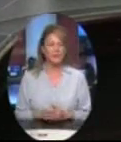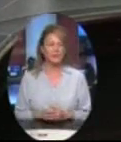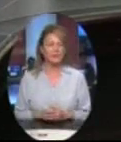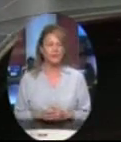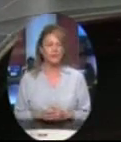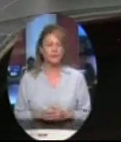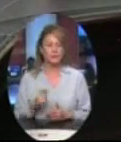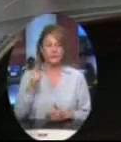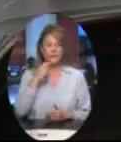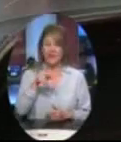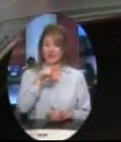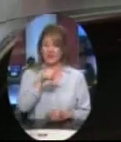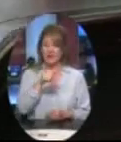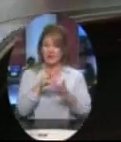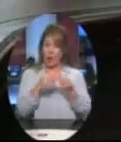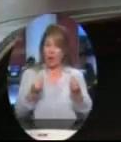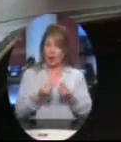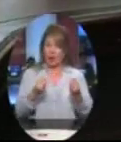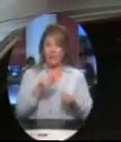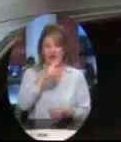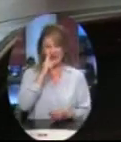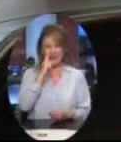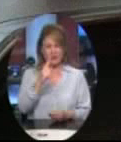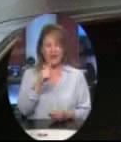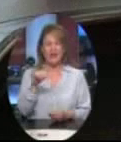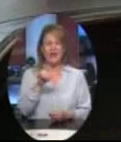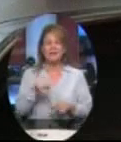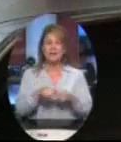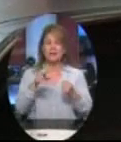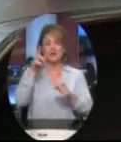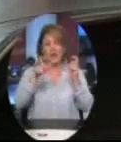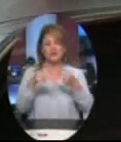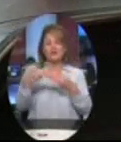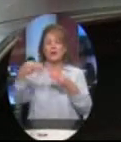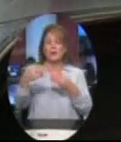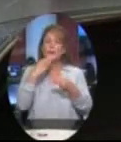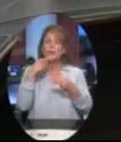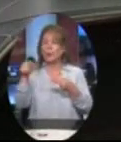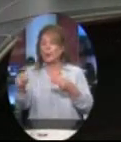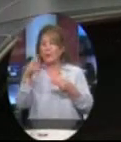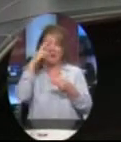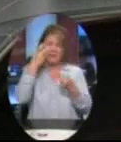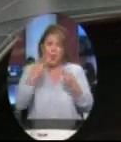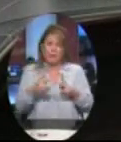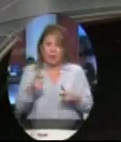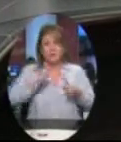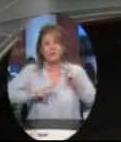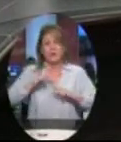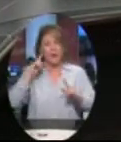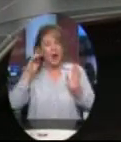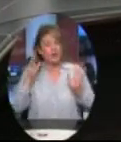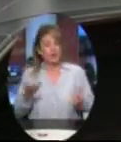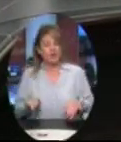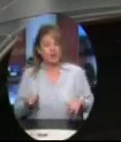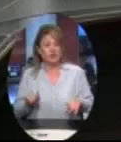שני, אתם יודעים איזה נזק וזה נגרם לתושבים שגרים. יהודים כערבים, לא משנה. למה אתם